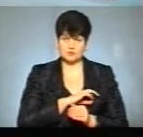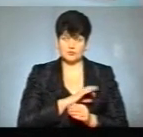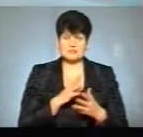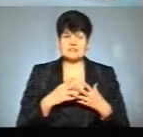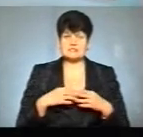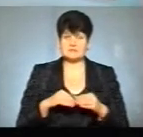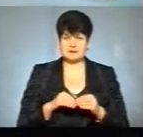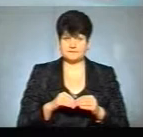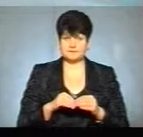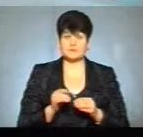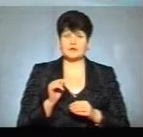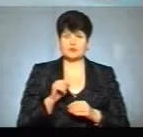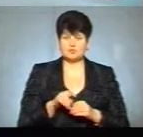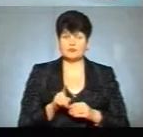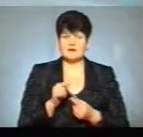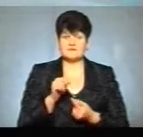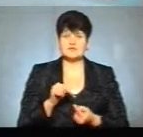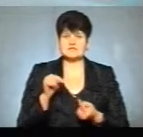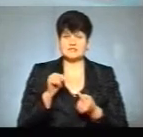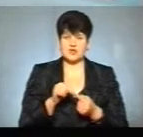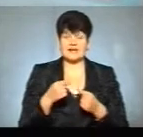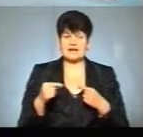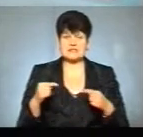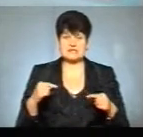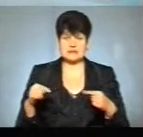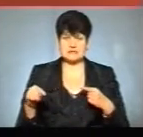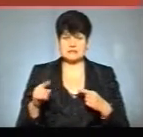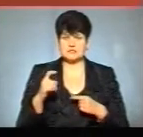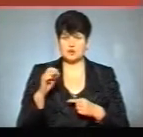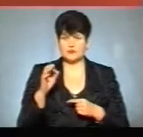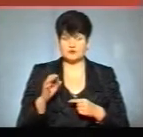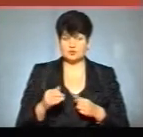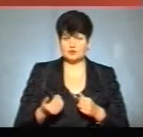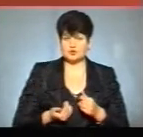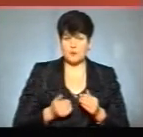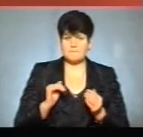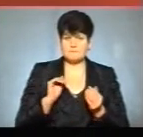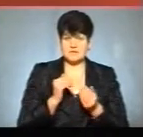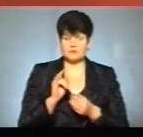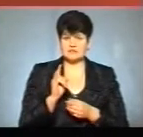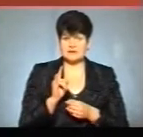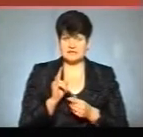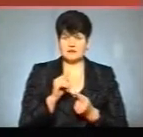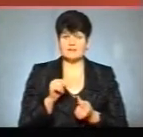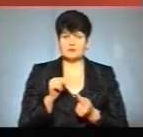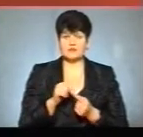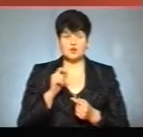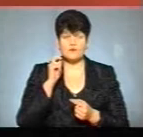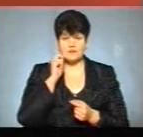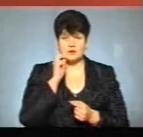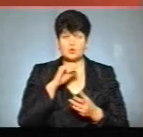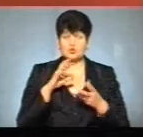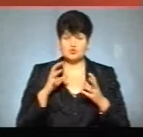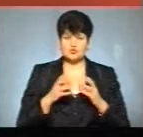сім'ї. Тому що вона визначається як різниця між 100% прожиткового мінімуму дитини відповідного віку і